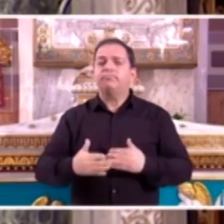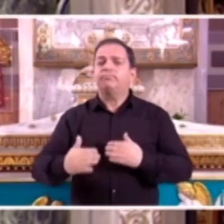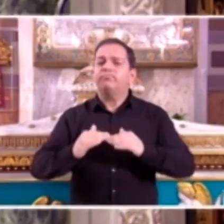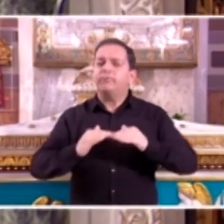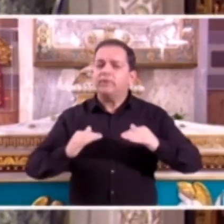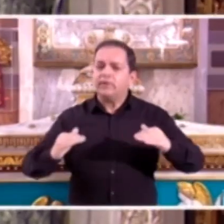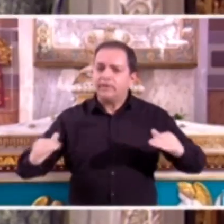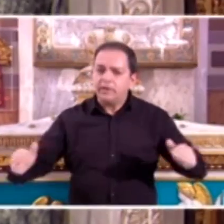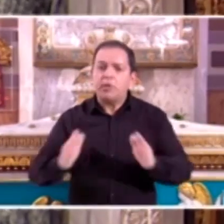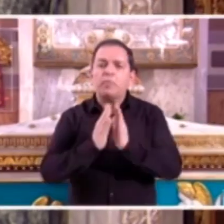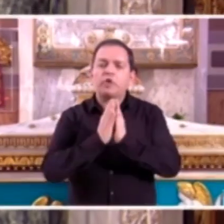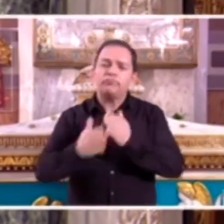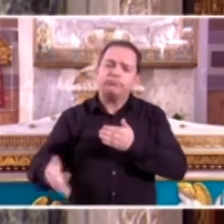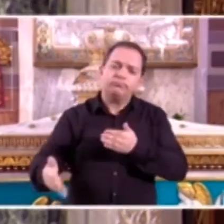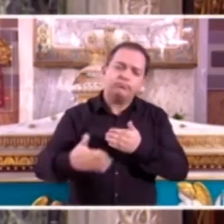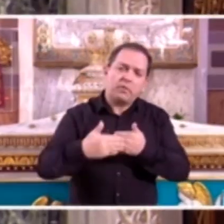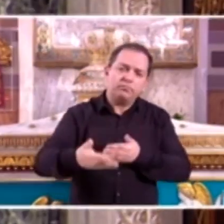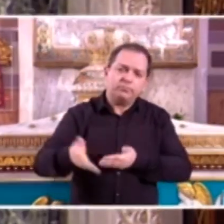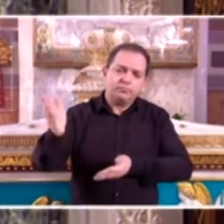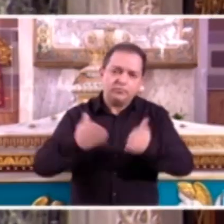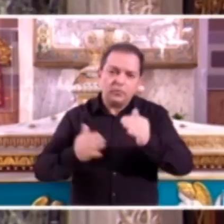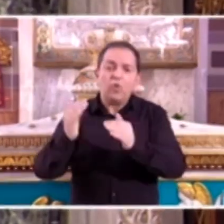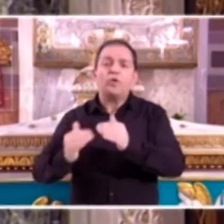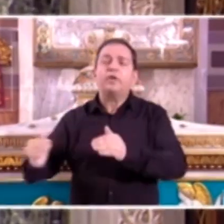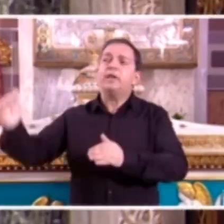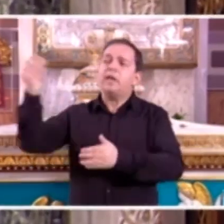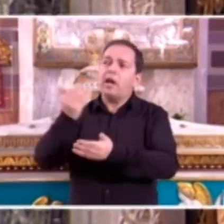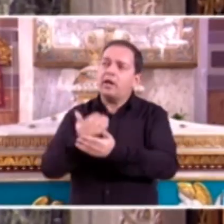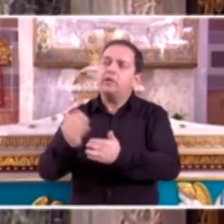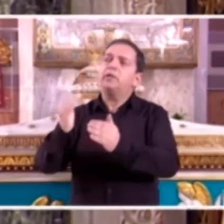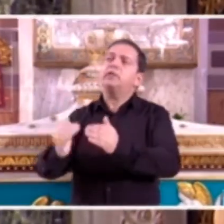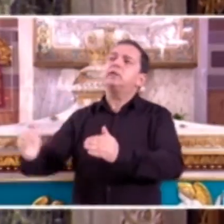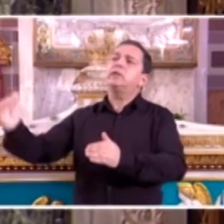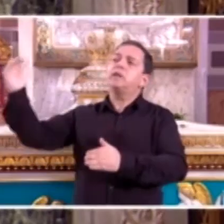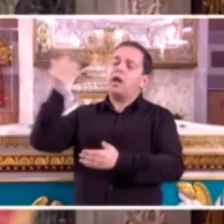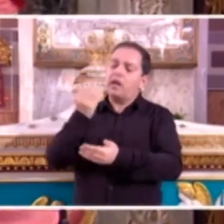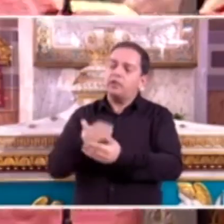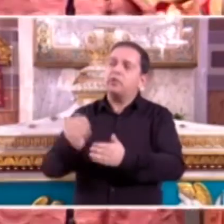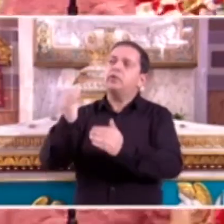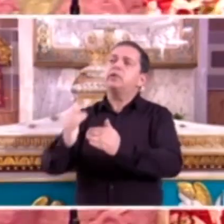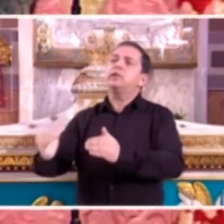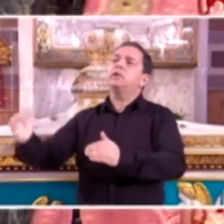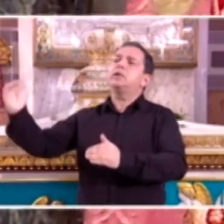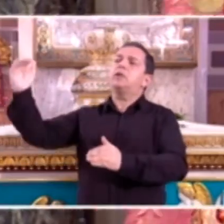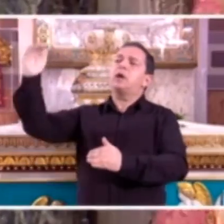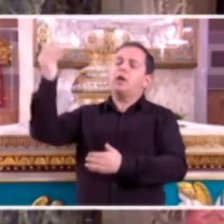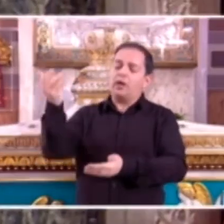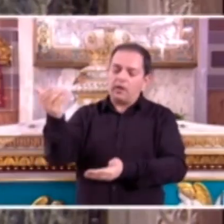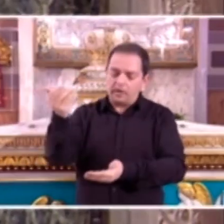Αμήν. Κυρίου δεήθμομε. Κύριε ελέησον, Κύριε ελέησον, Κύριε